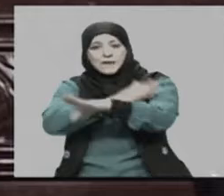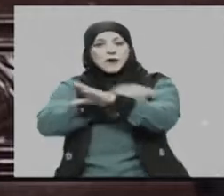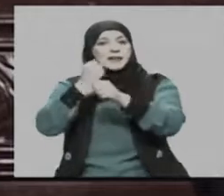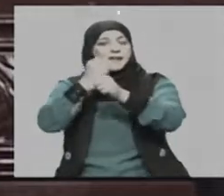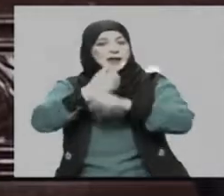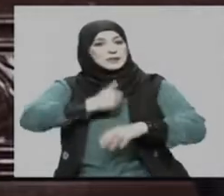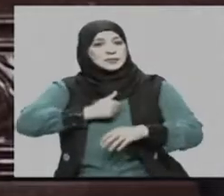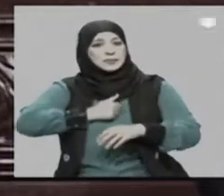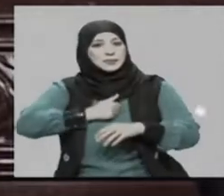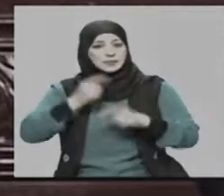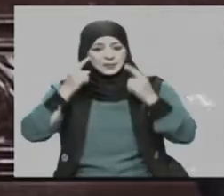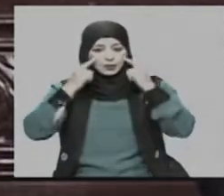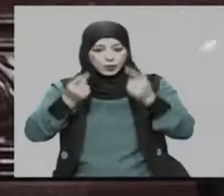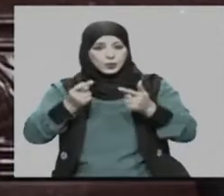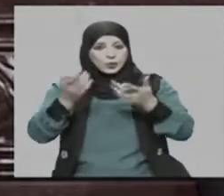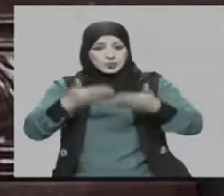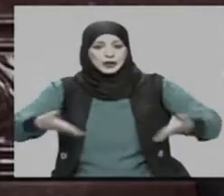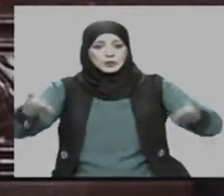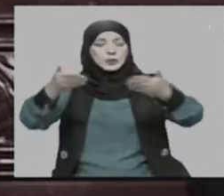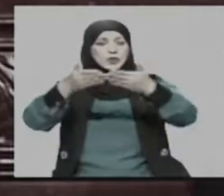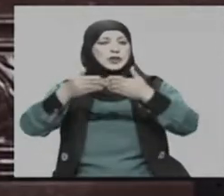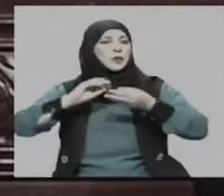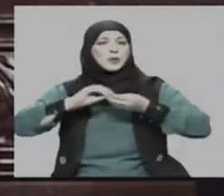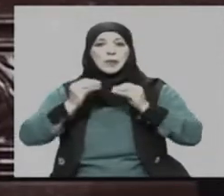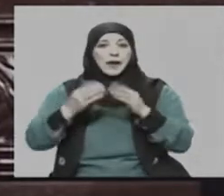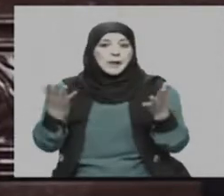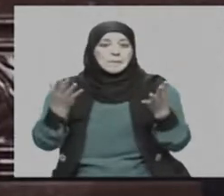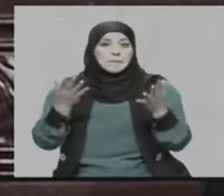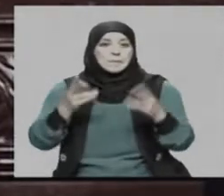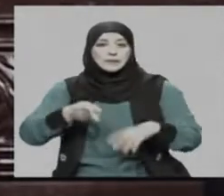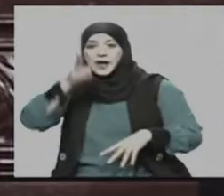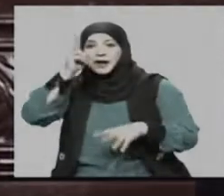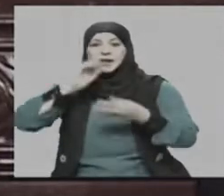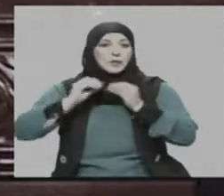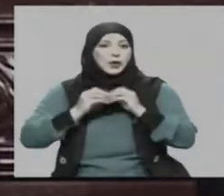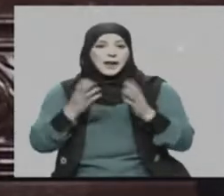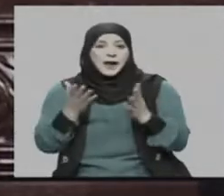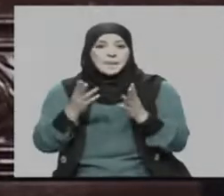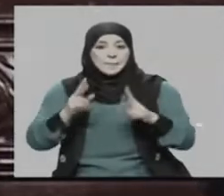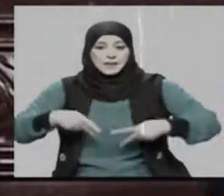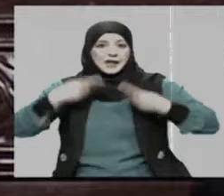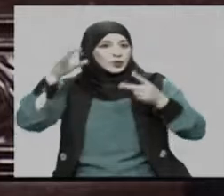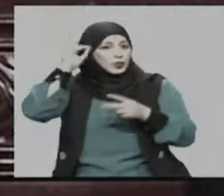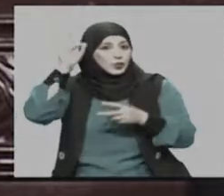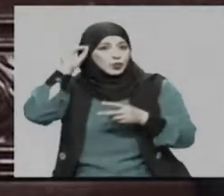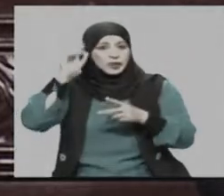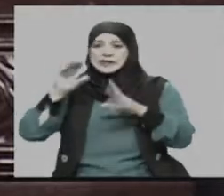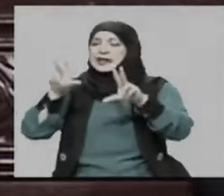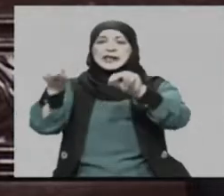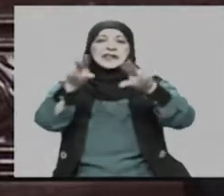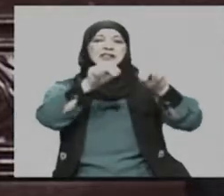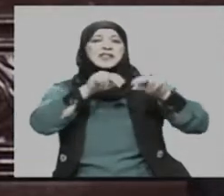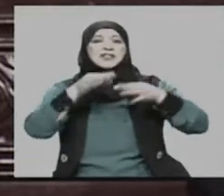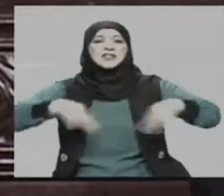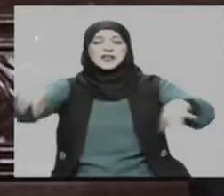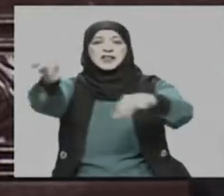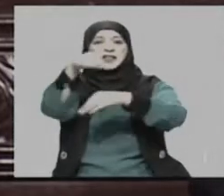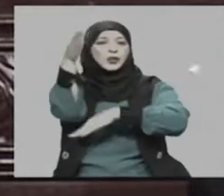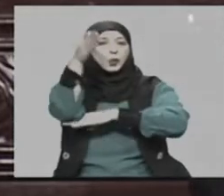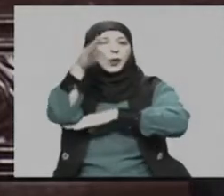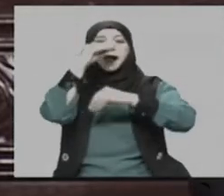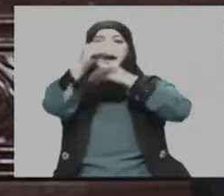خاضت معركة من أكبر المعارك اللي خاضتها البلاد، خاضتها كما خاضوها كل بلدان